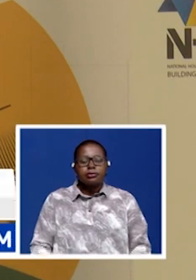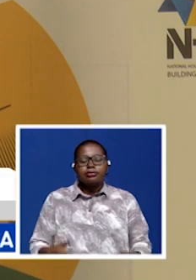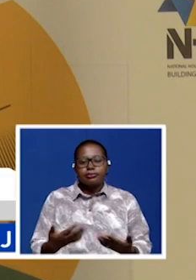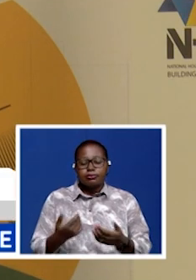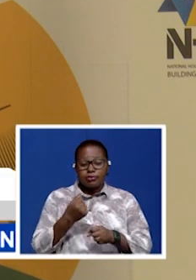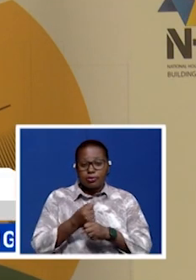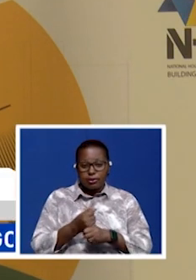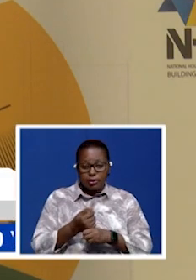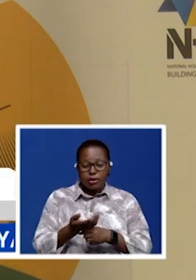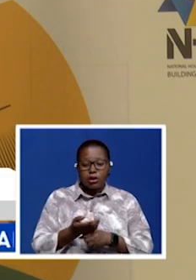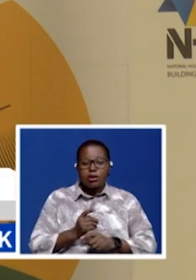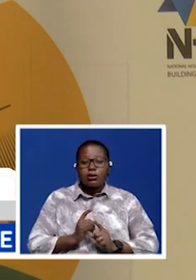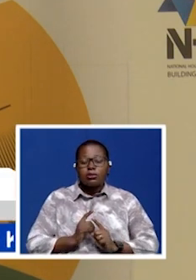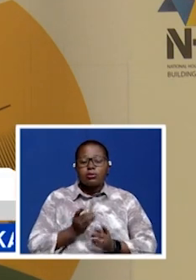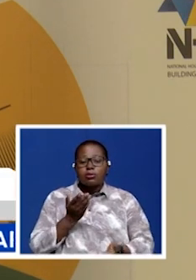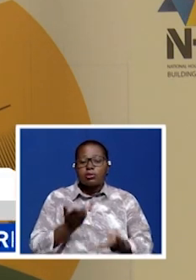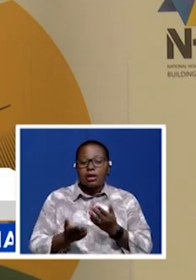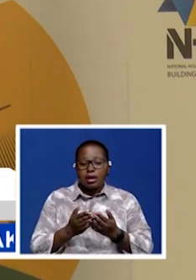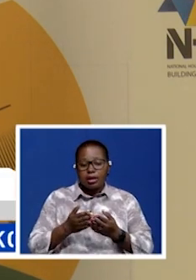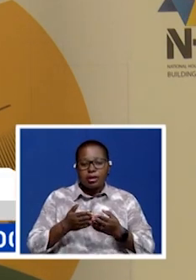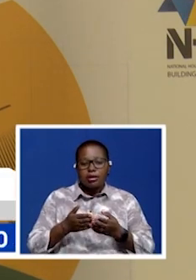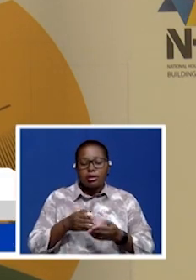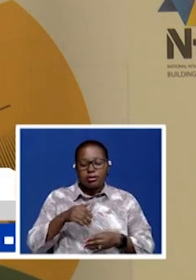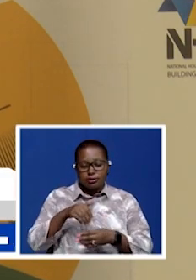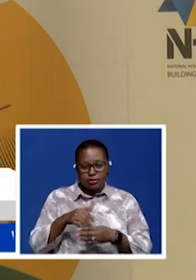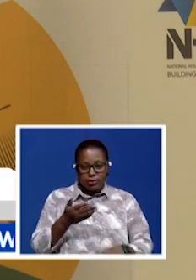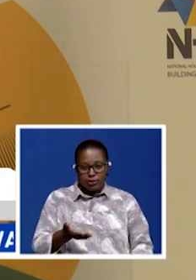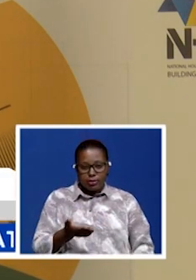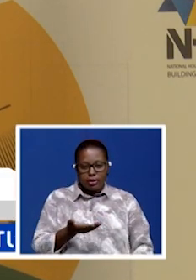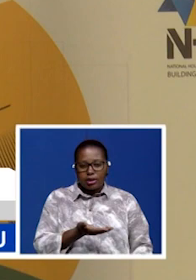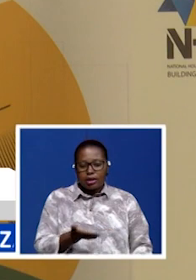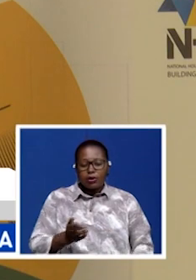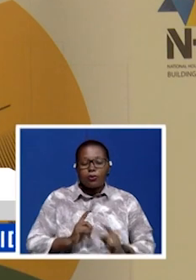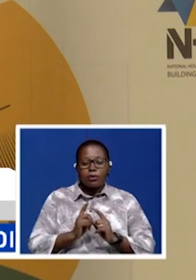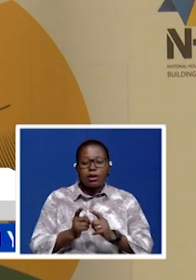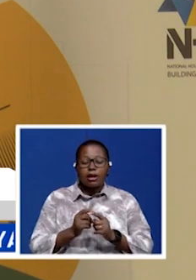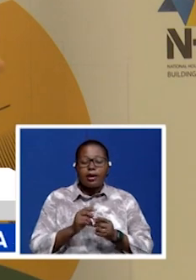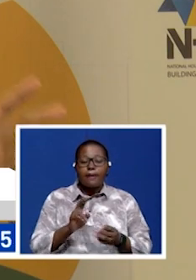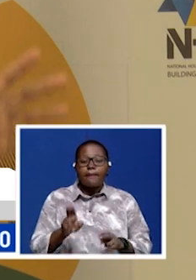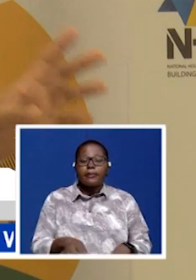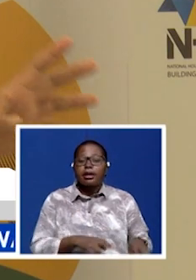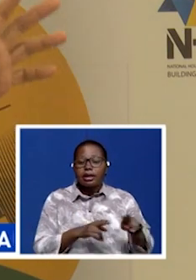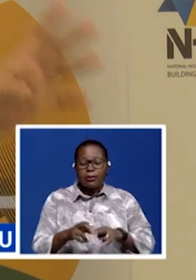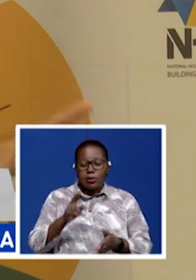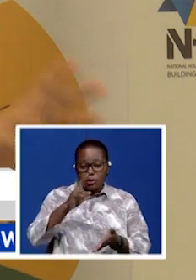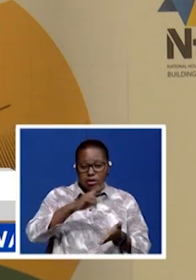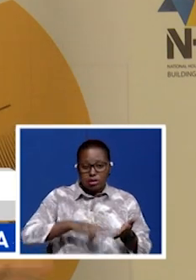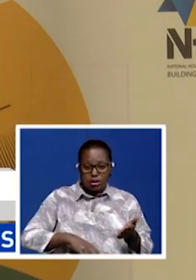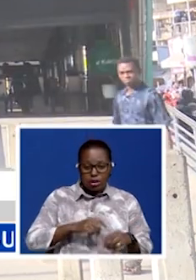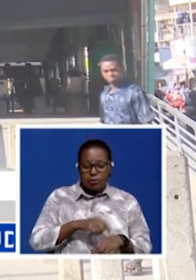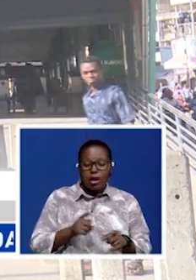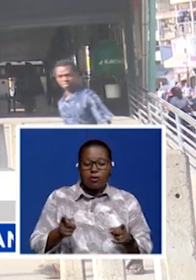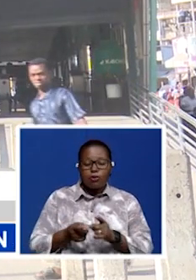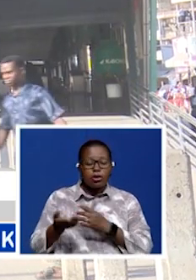maana Hiyo tunategemea nyumba hizi zitakwenda kukamilika kwa mujibu wa taratibu kwa mujibu wa mikataba ambayo tumekwenda kuisain muda mfupi